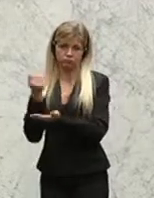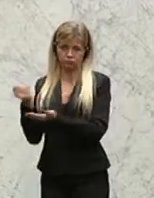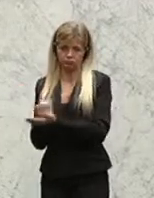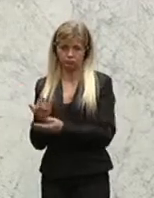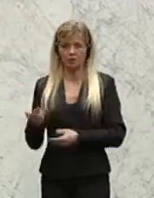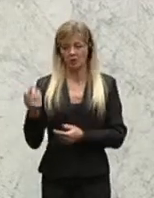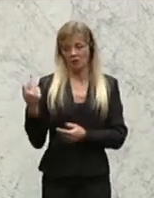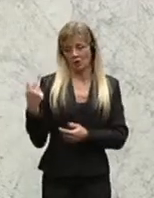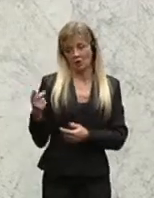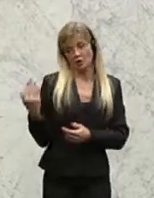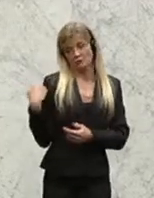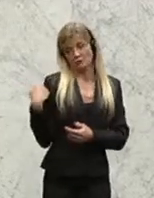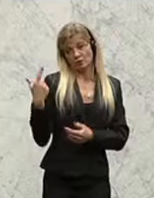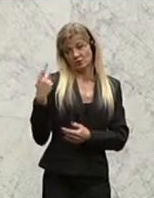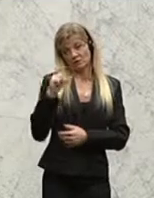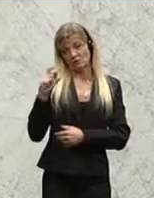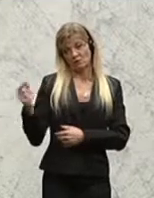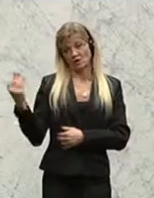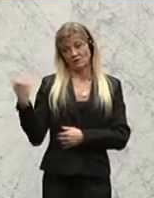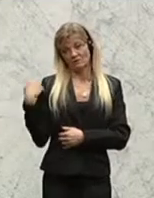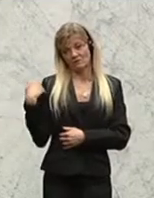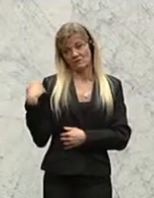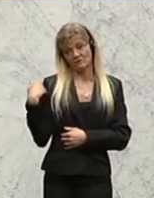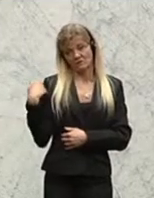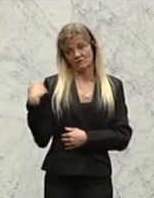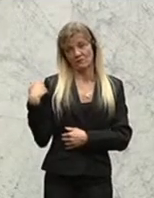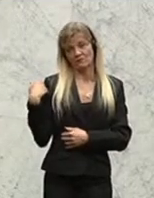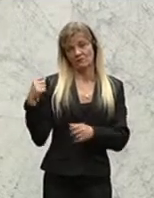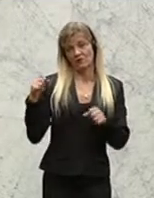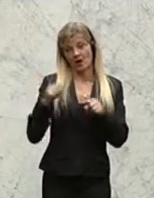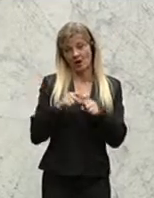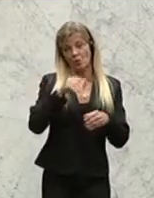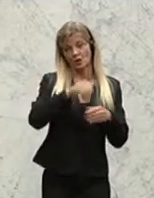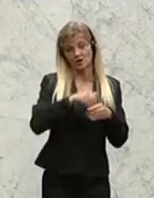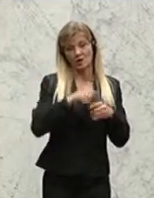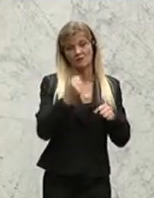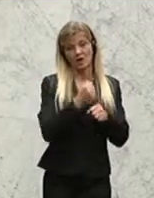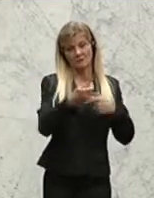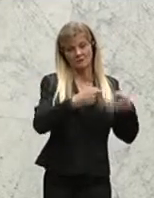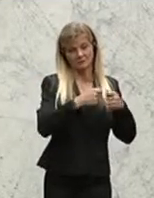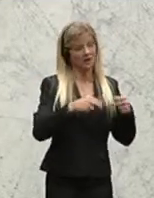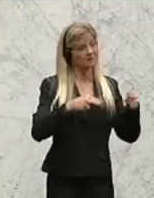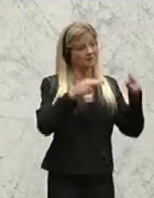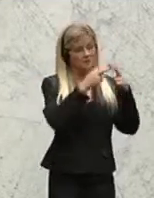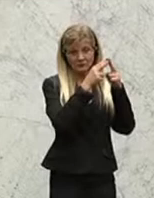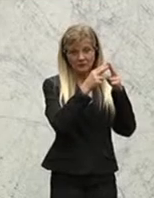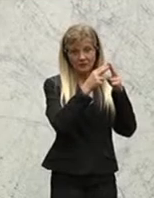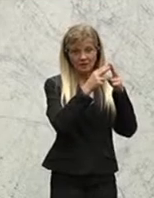darüber hinaus im Rahmen des bereits mehrfach erwähnten Arbeitsmarktgipfels gemeinsam mit den